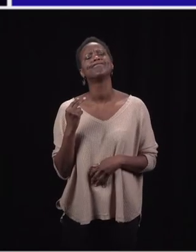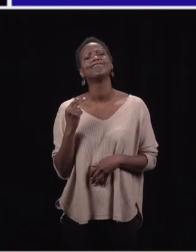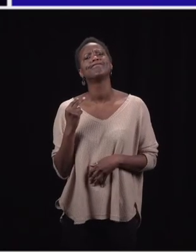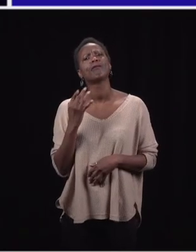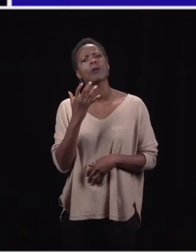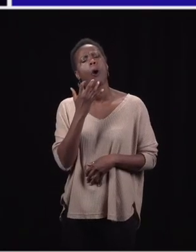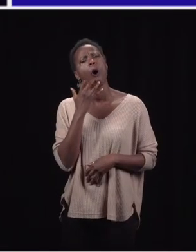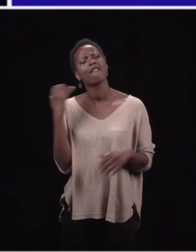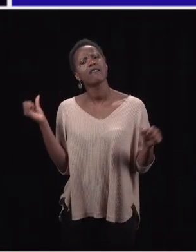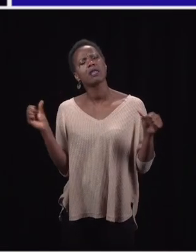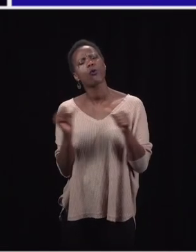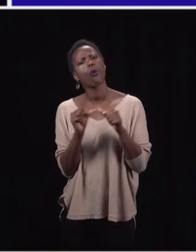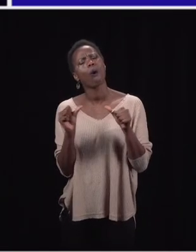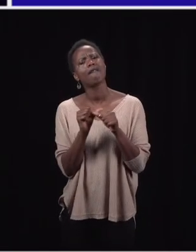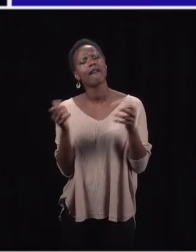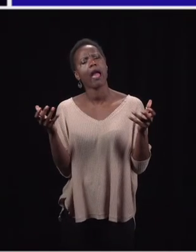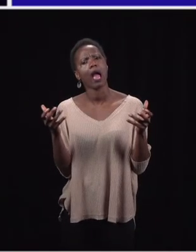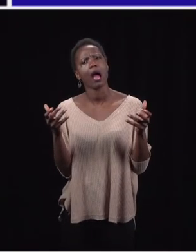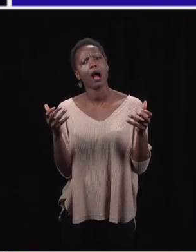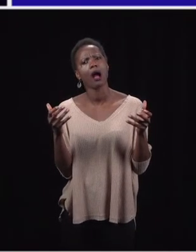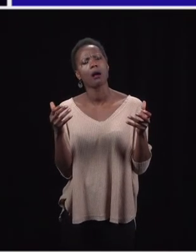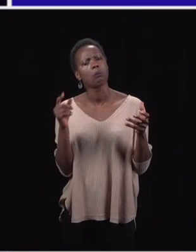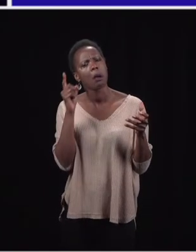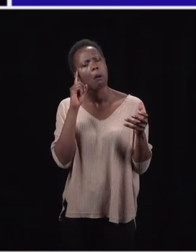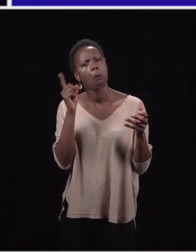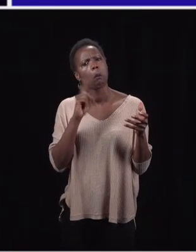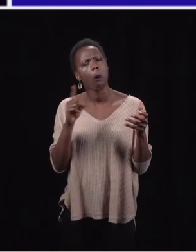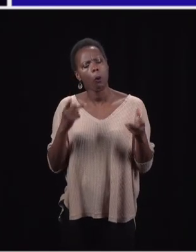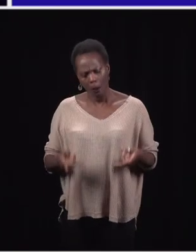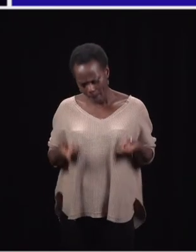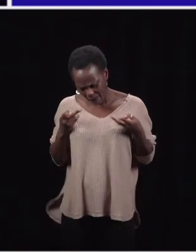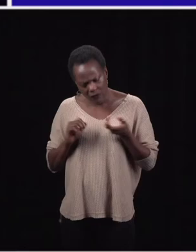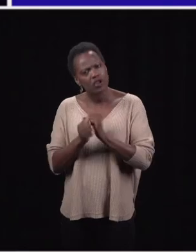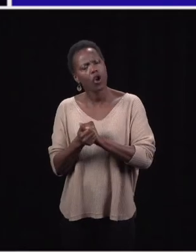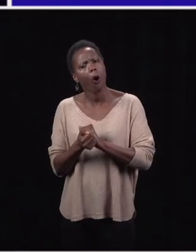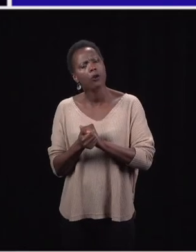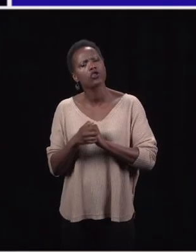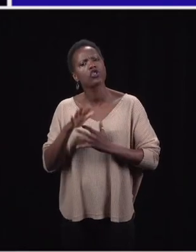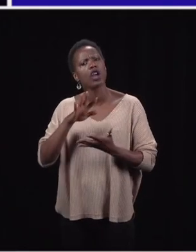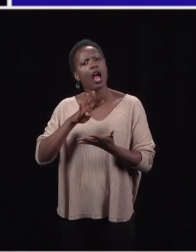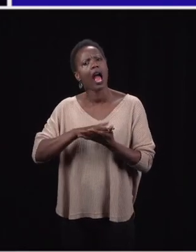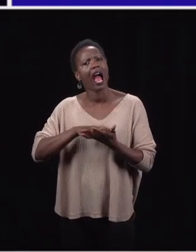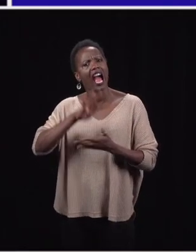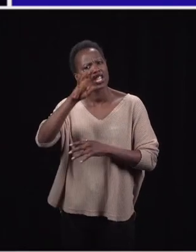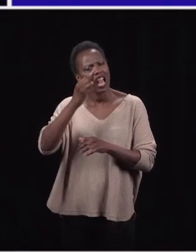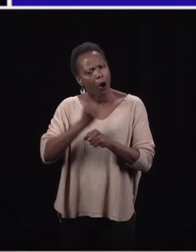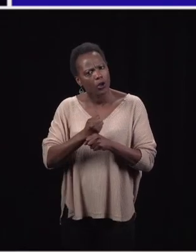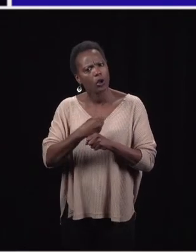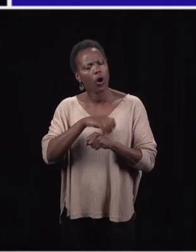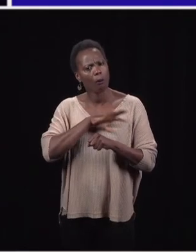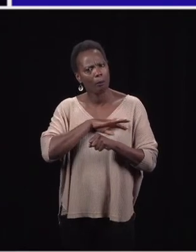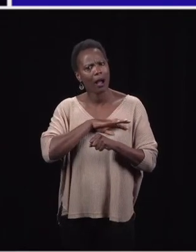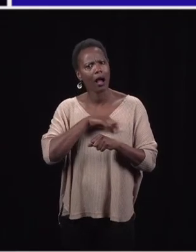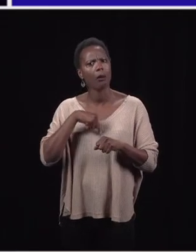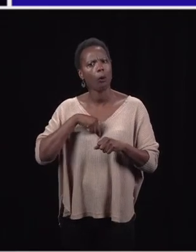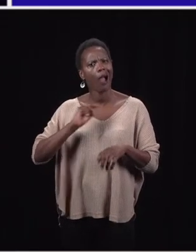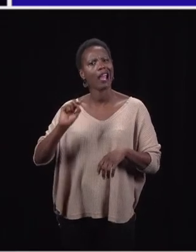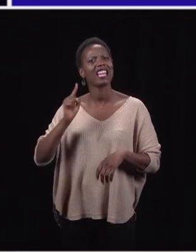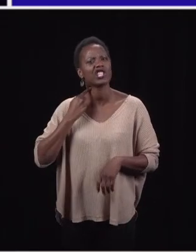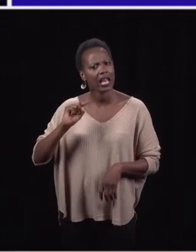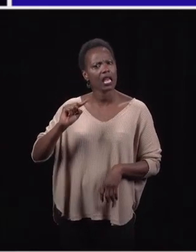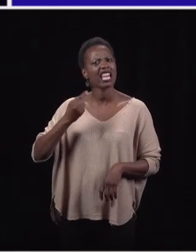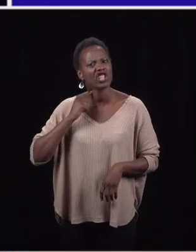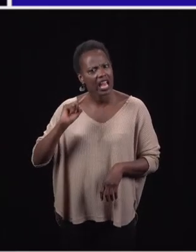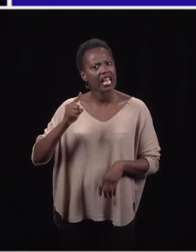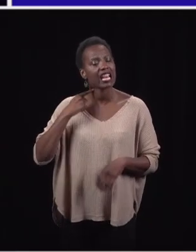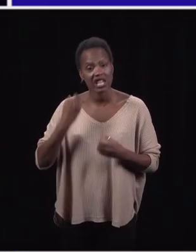faire aujourd'hui de ma vie qu'est-ce qu'il est pas temps de se remettre en question à 40 ans après plusieurs échecs de PMA aussi parce qu'on s'était